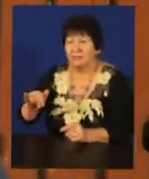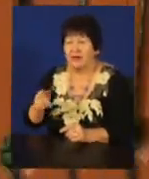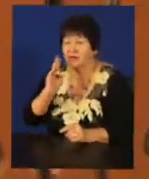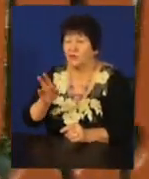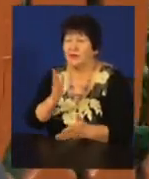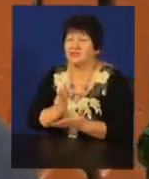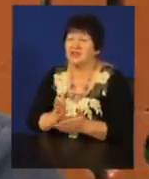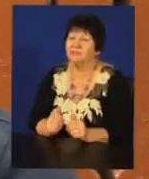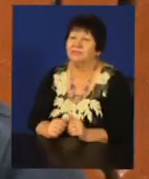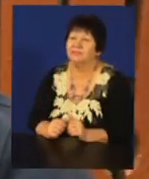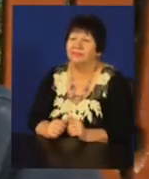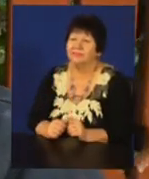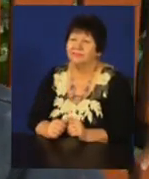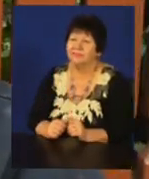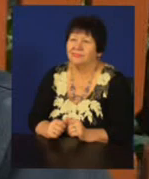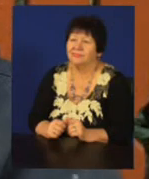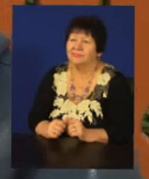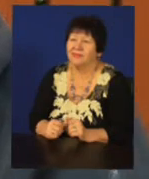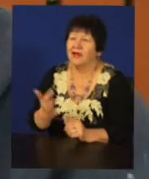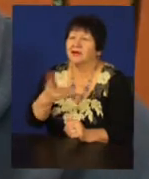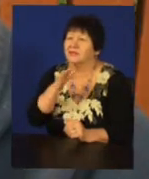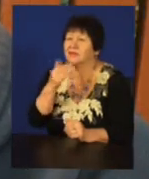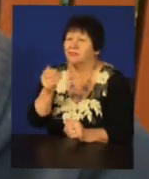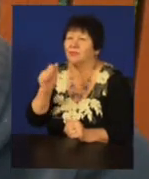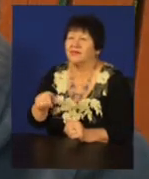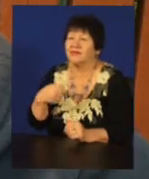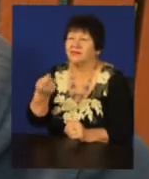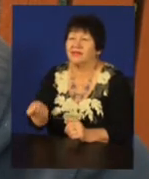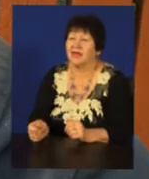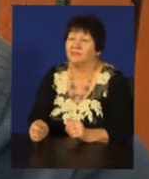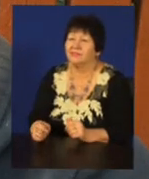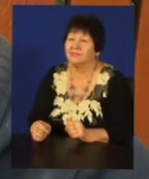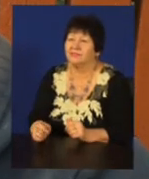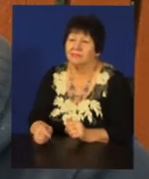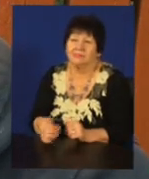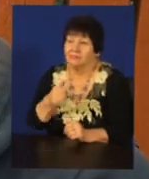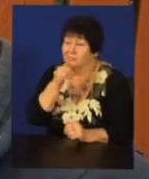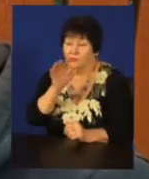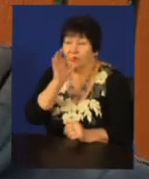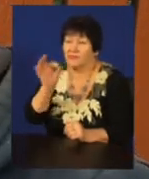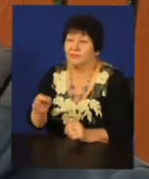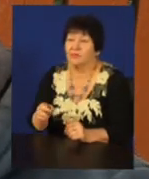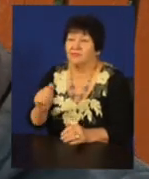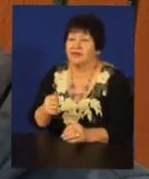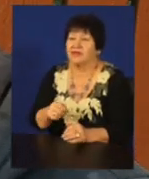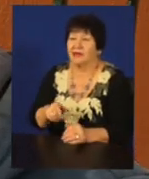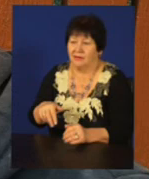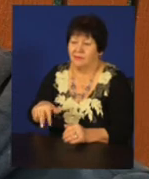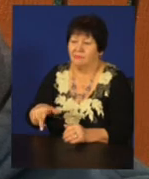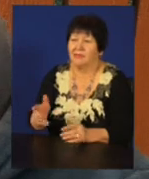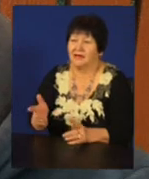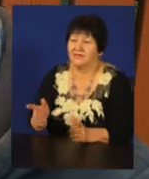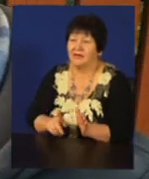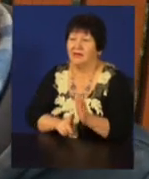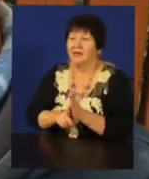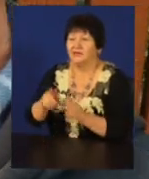cum a să ne este. Și în cât timp poate să vă... Nu putem spune, văd că s-o apuca și merg repede, văd că de-amu